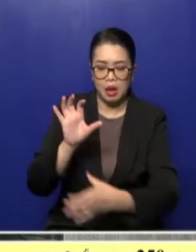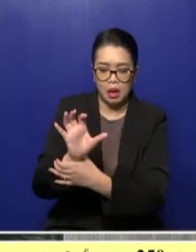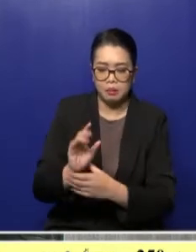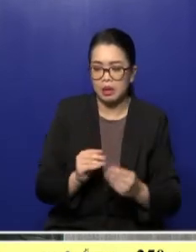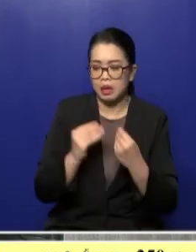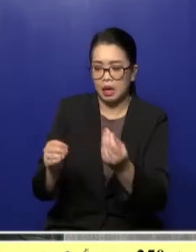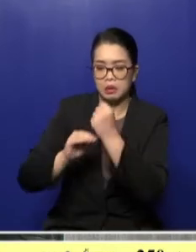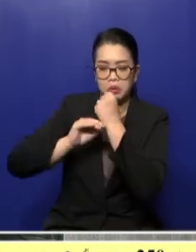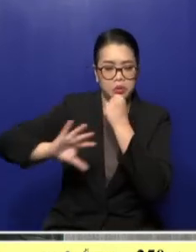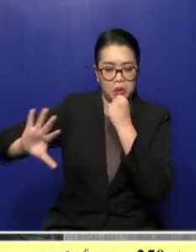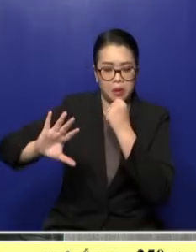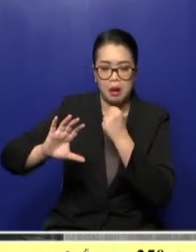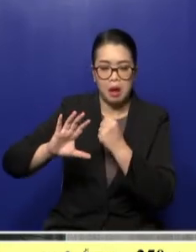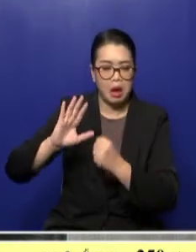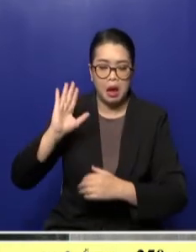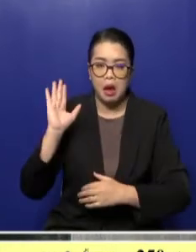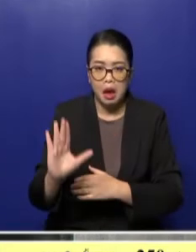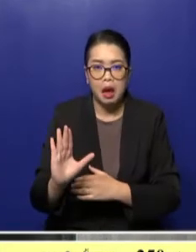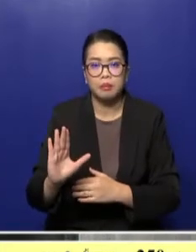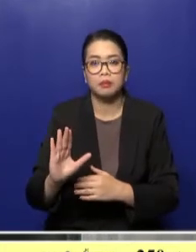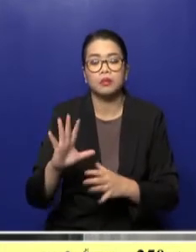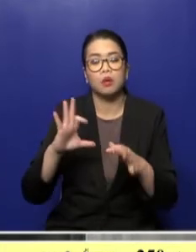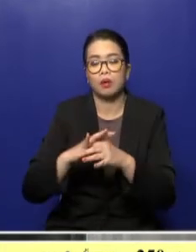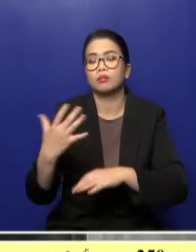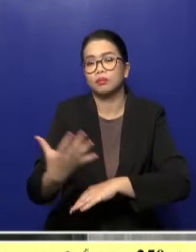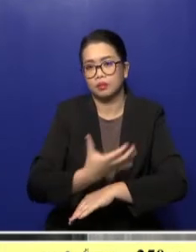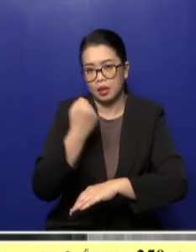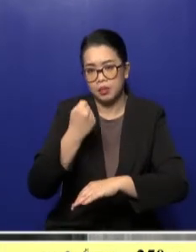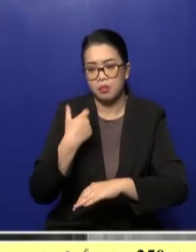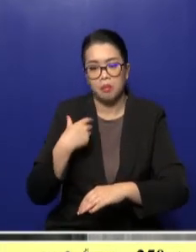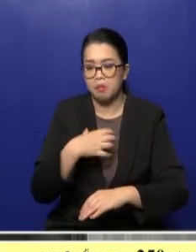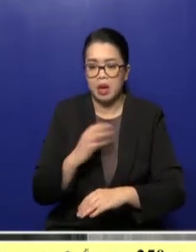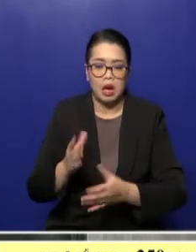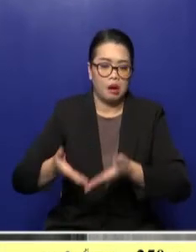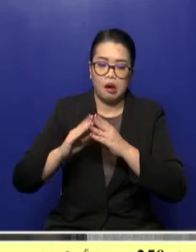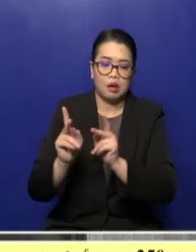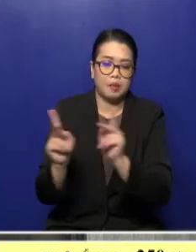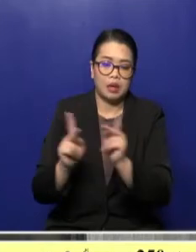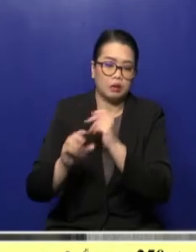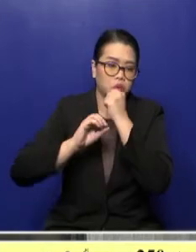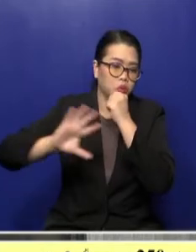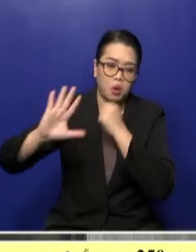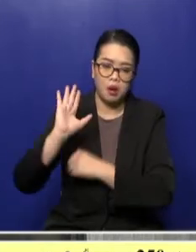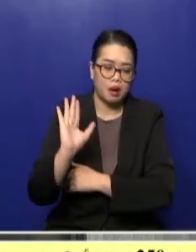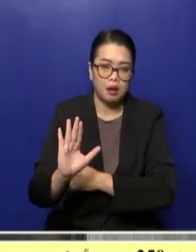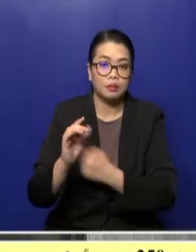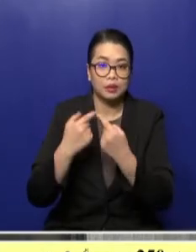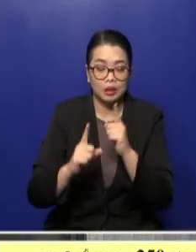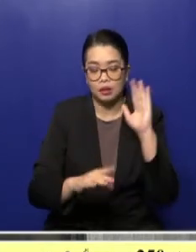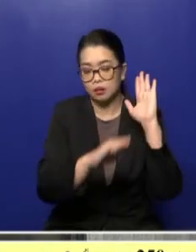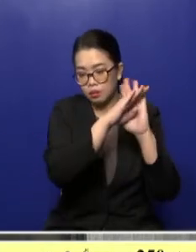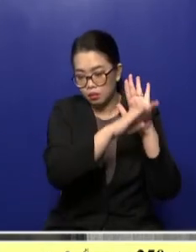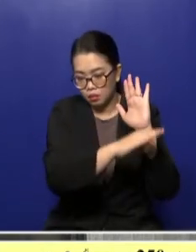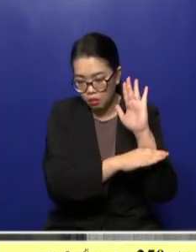ศชต.ขึ้นมันเป็นเรื่องของเหตุการณ์ทางการเมืองนะครับซึ่งผมไม่จับได้ขาวพูดถึงมันจึงกำหนดให้